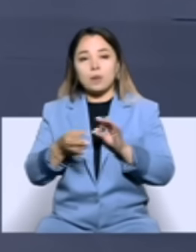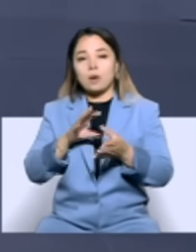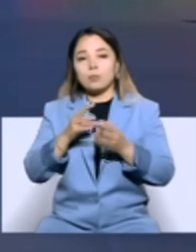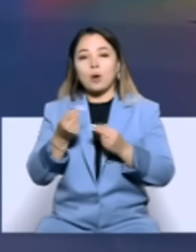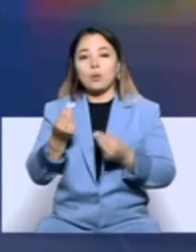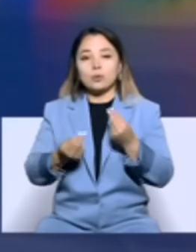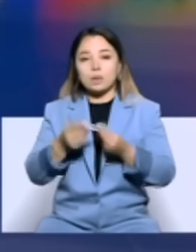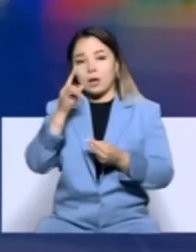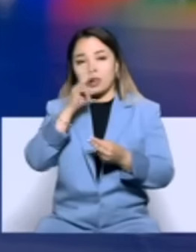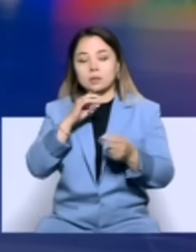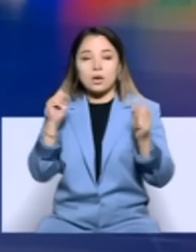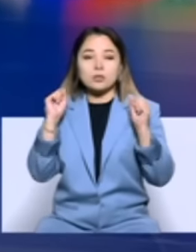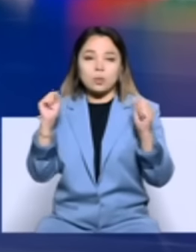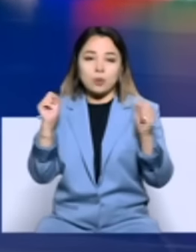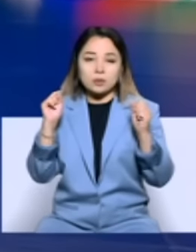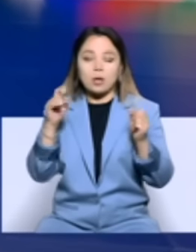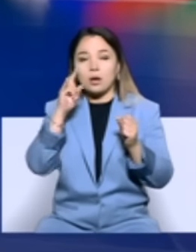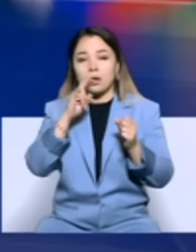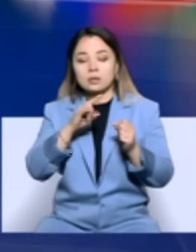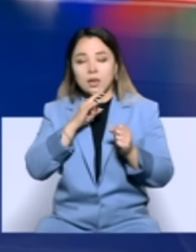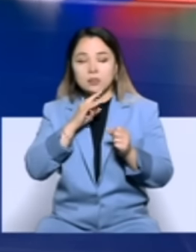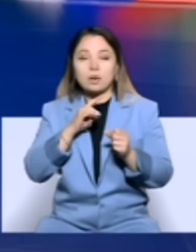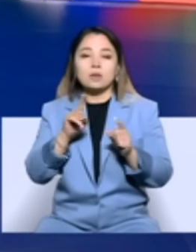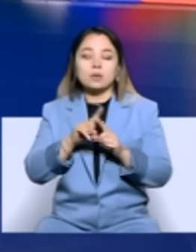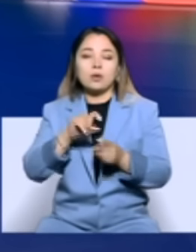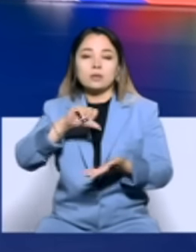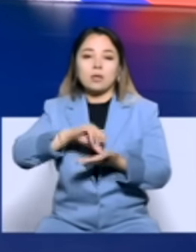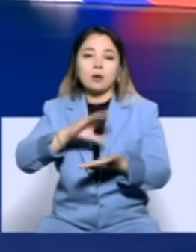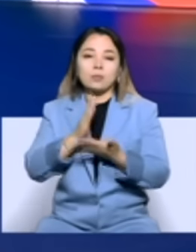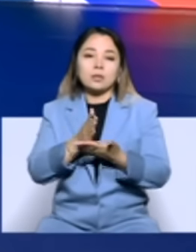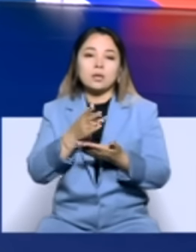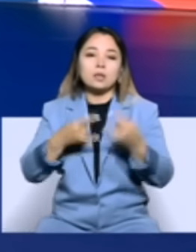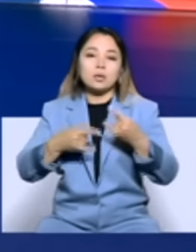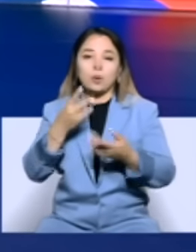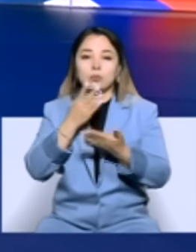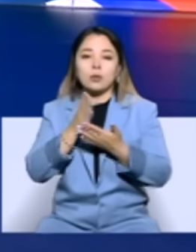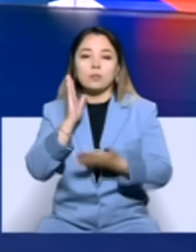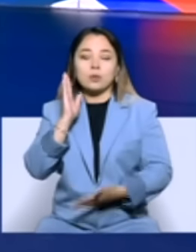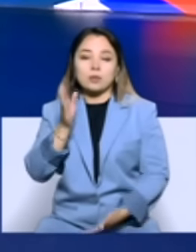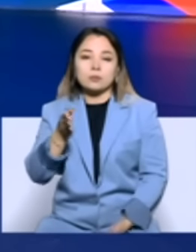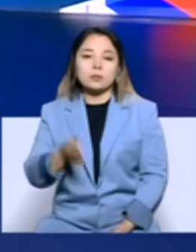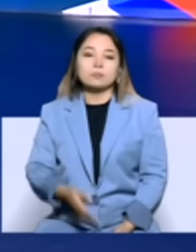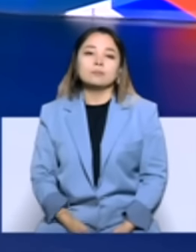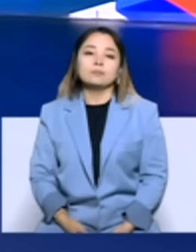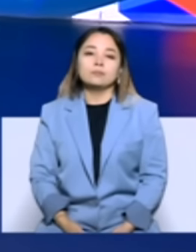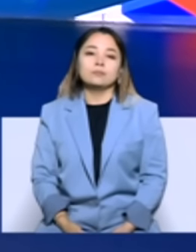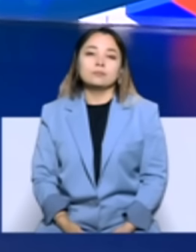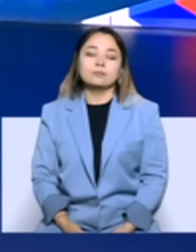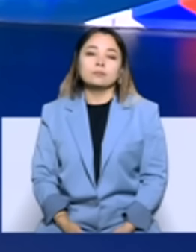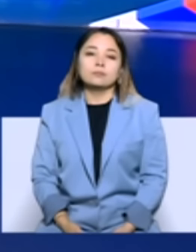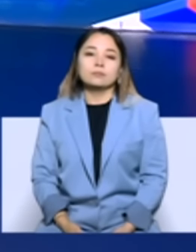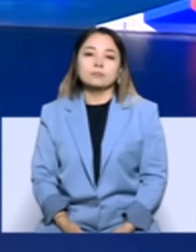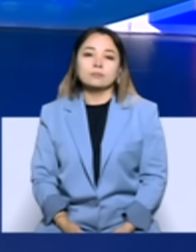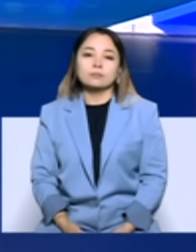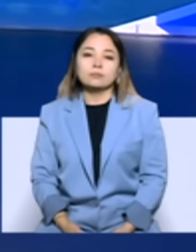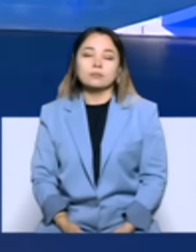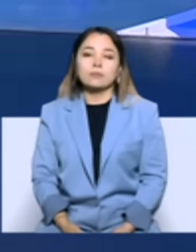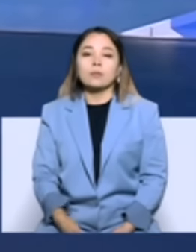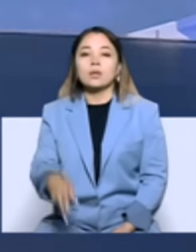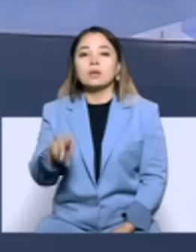барлық ойындарын Қазақстан және Қазспорт арналарынан тікелей эфирде көріп жүрген боларсыздар.